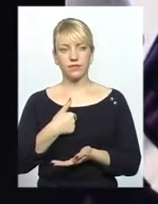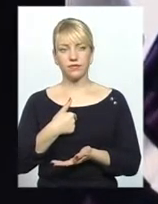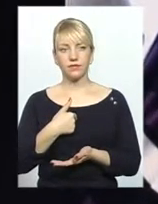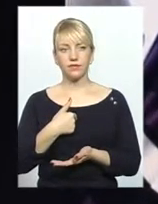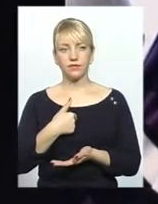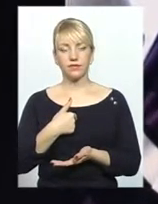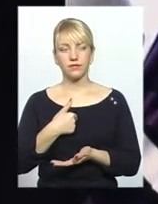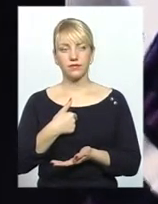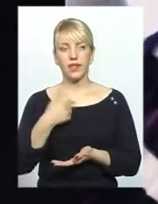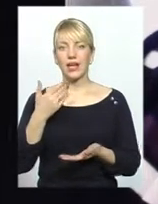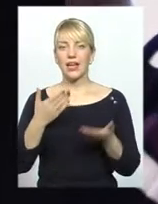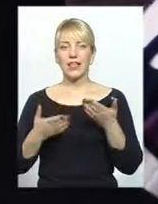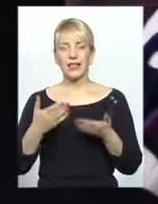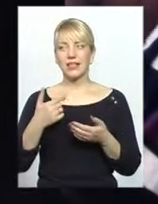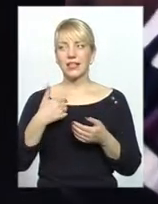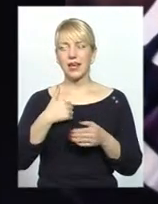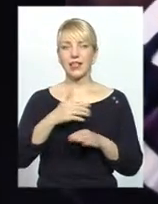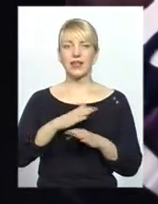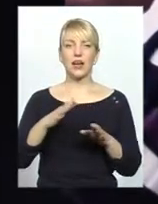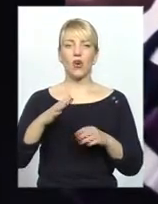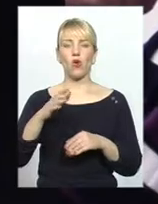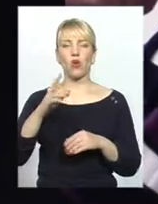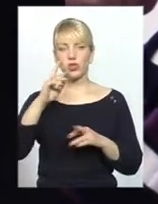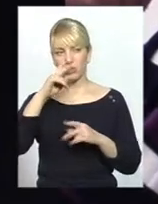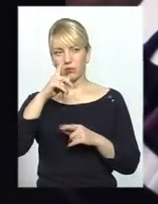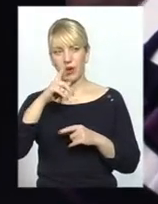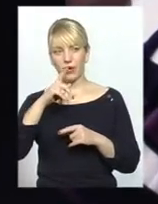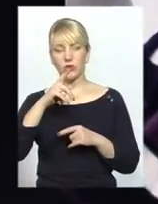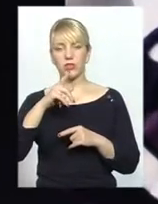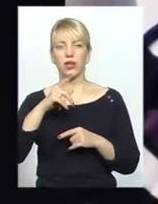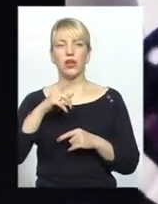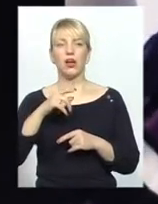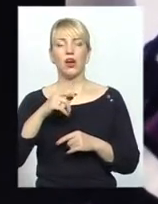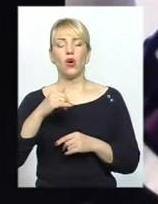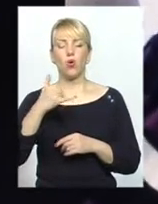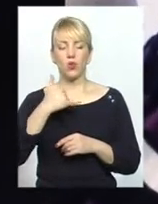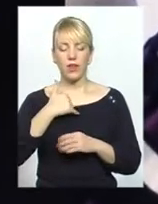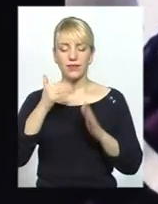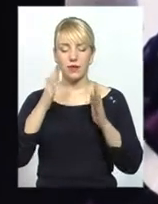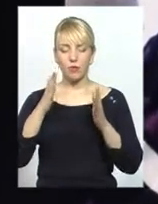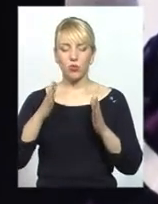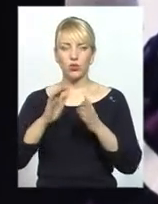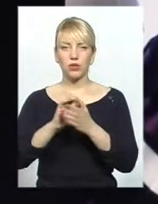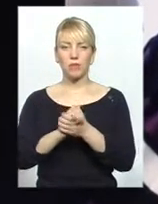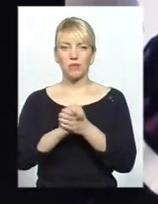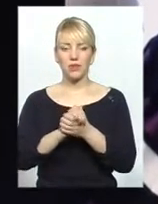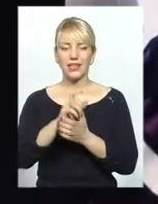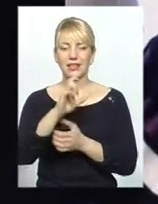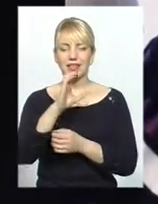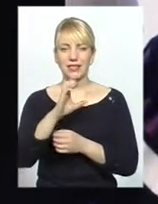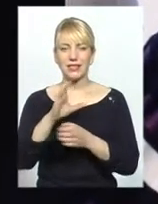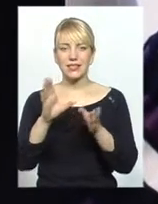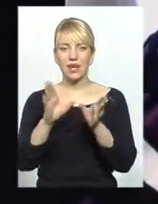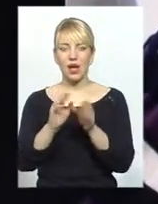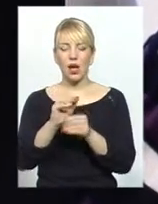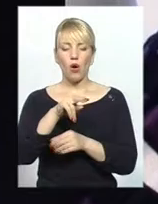если я не ошибаюсь, дословно я не помню, но она сказала такую фразу: «У нас наступит мир с палестинцами тогда, когда